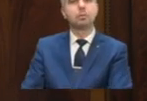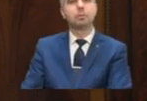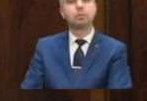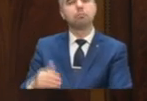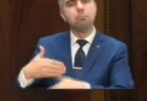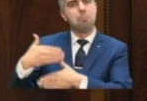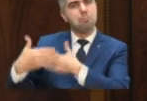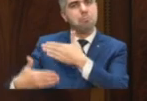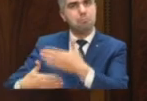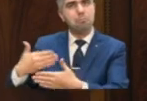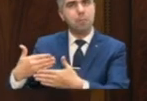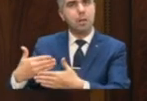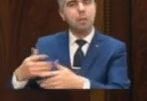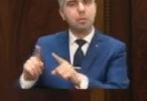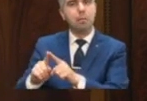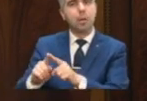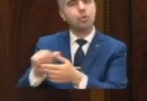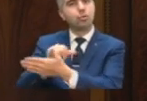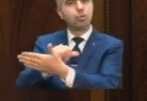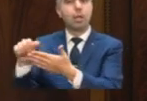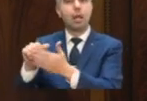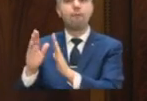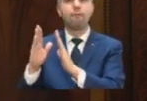انه استطاع انه